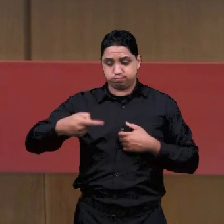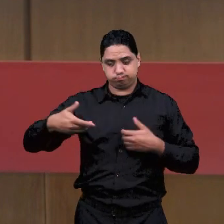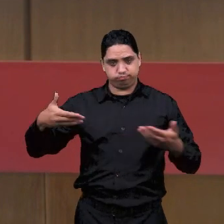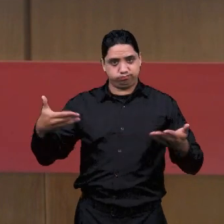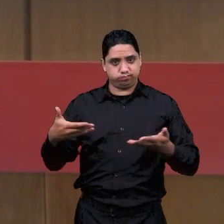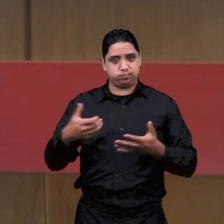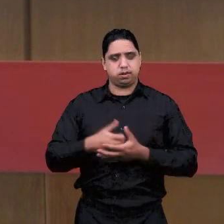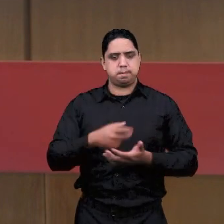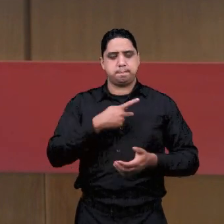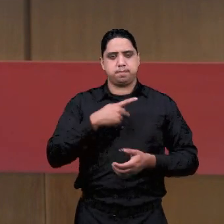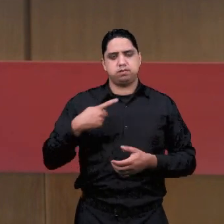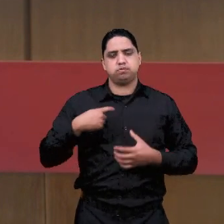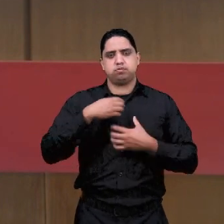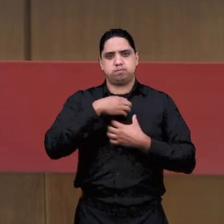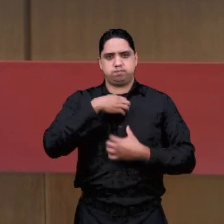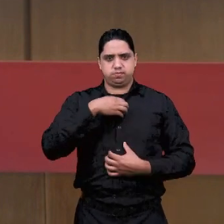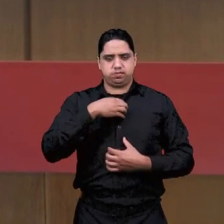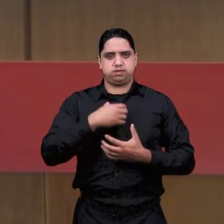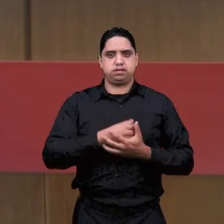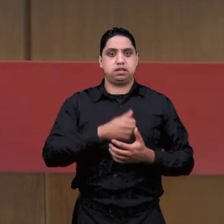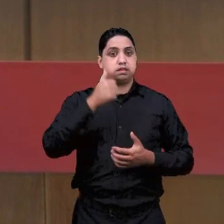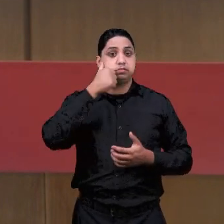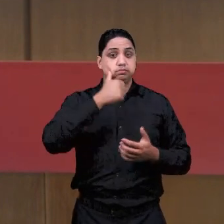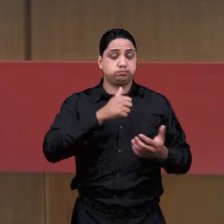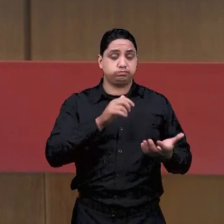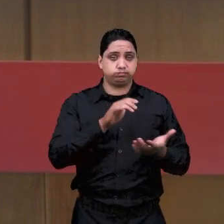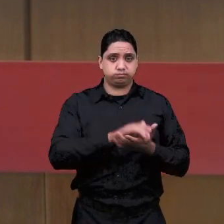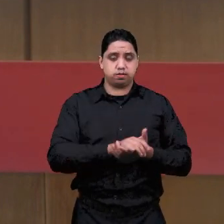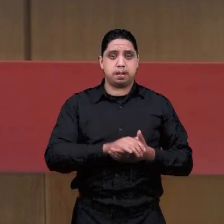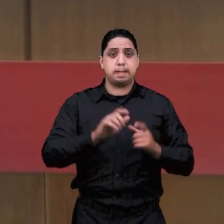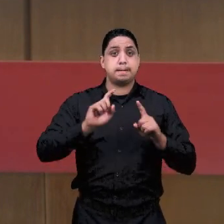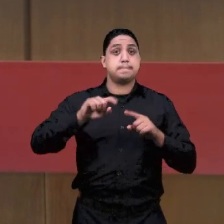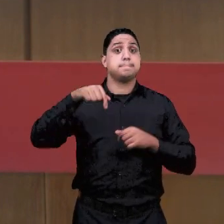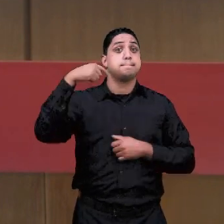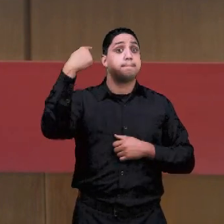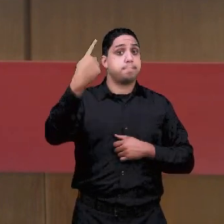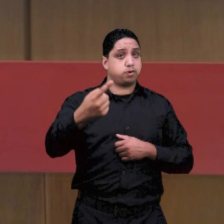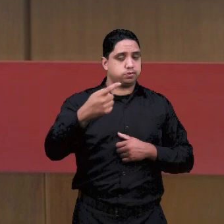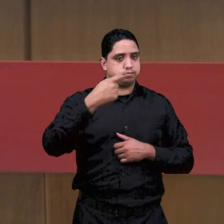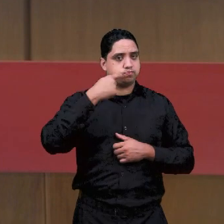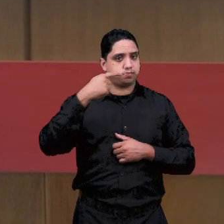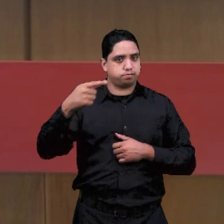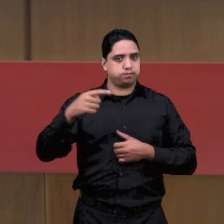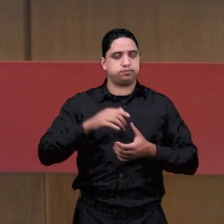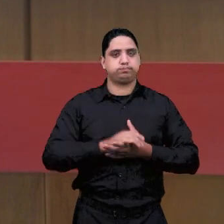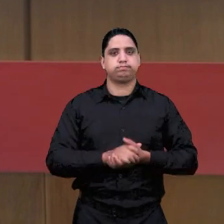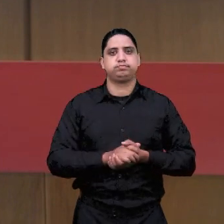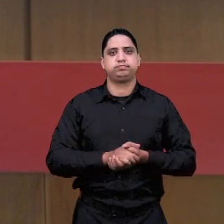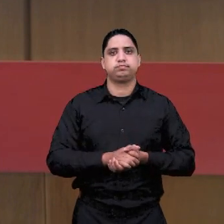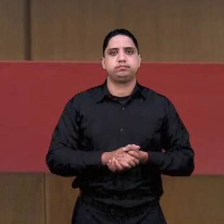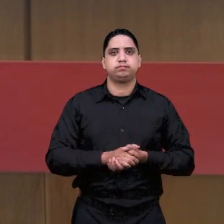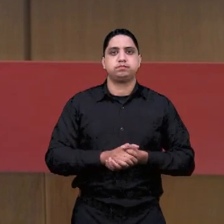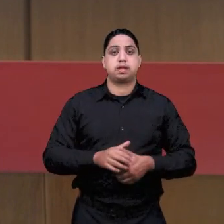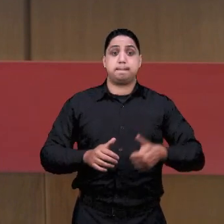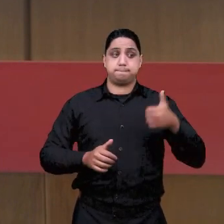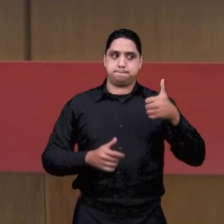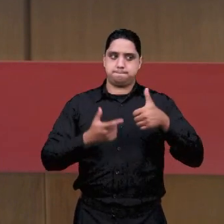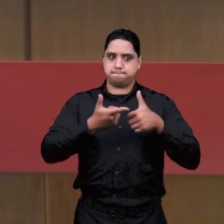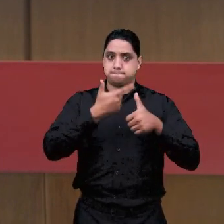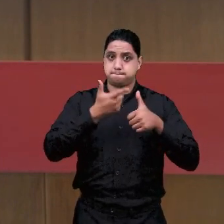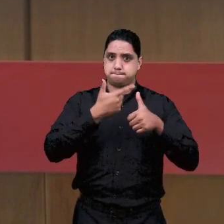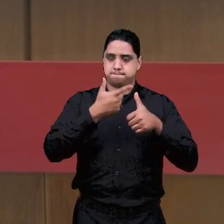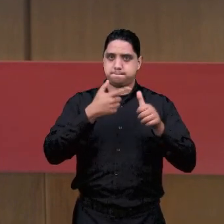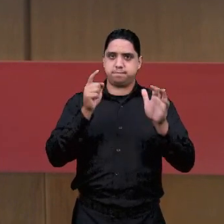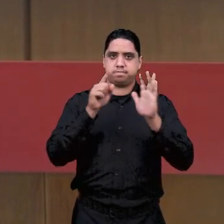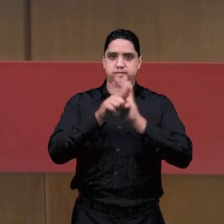préparer, les pasteurs, les ouvriers, les dames, pour le dimanche prochain. Nous passons à la première